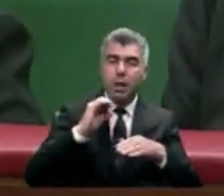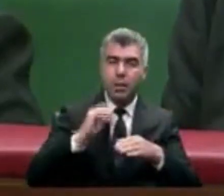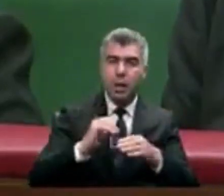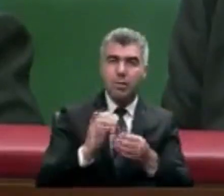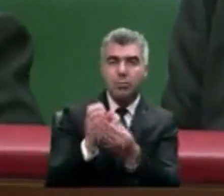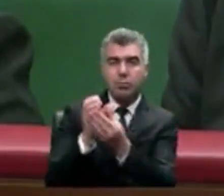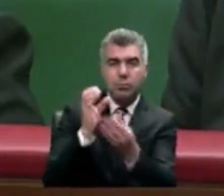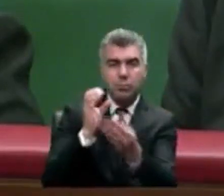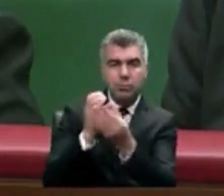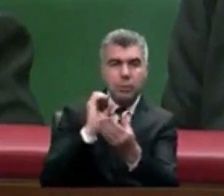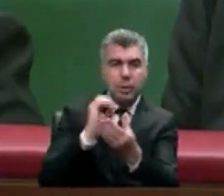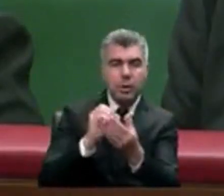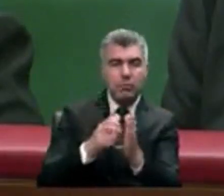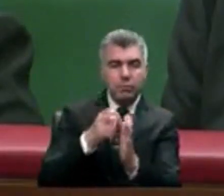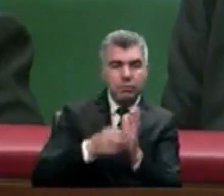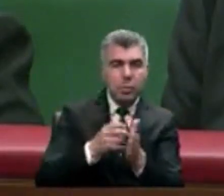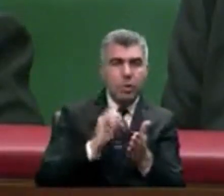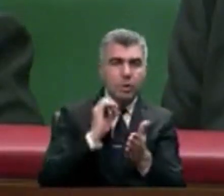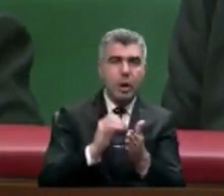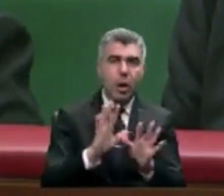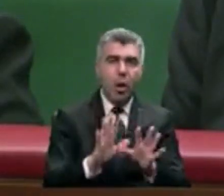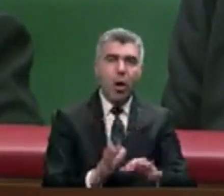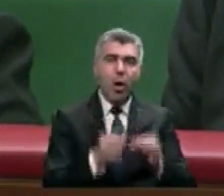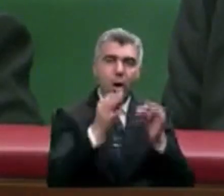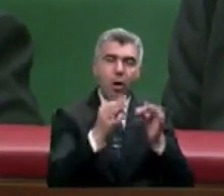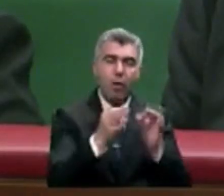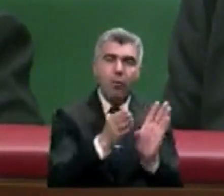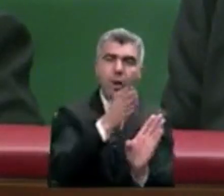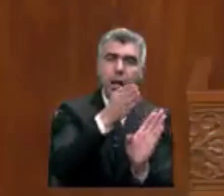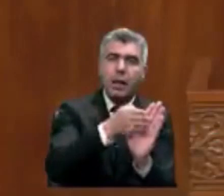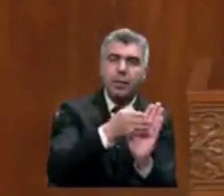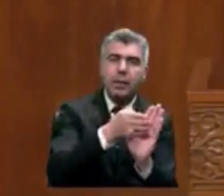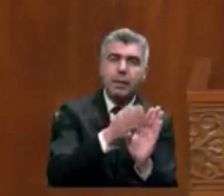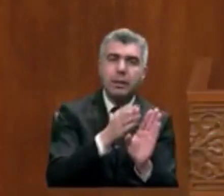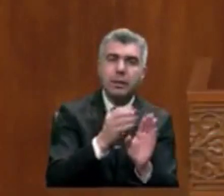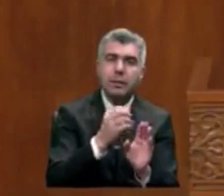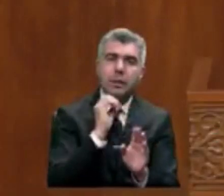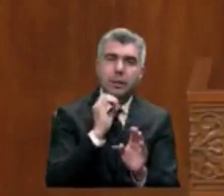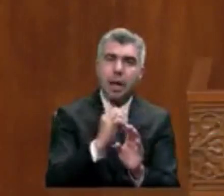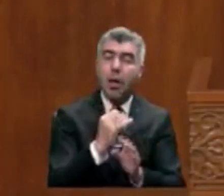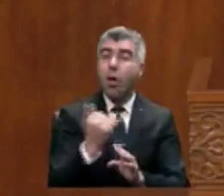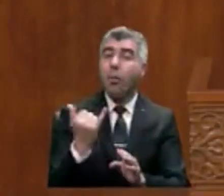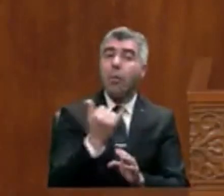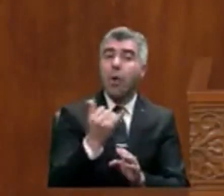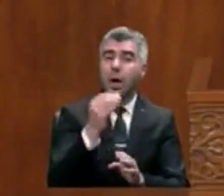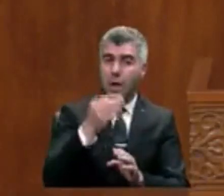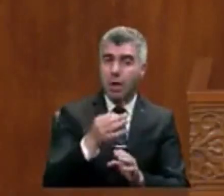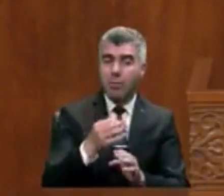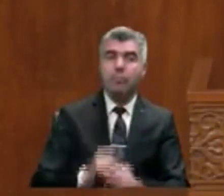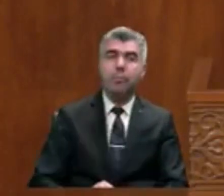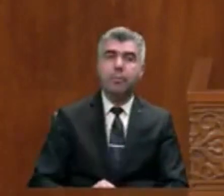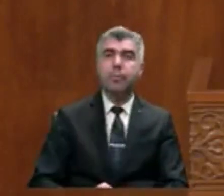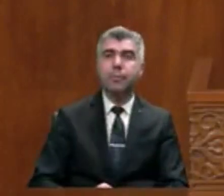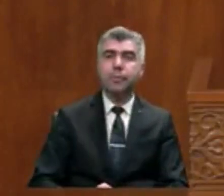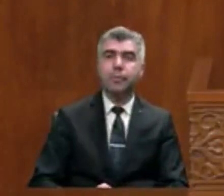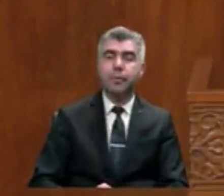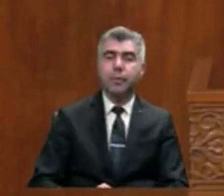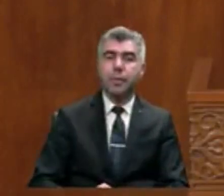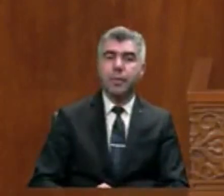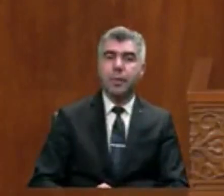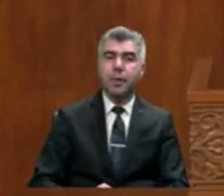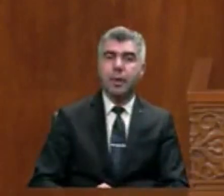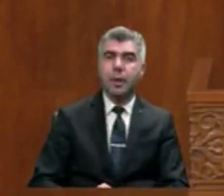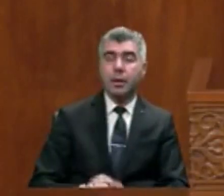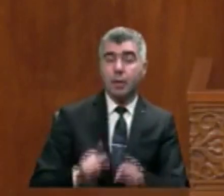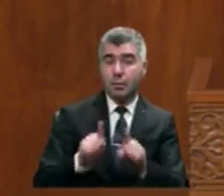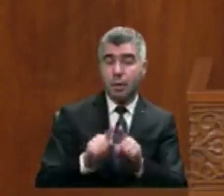واللوجيستيك والعلوم الانسانيه اللي عطيناها واحد القسط مهم بالنسبه لهذا الالف لان